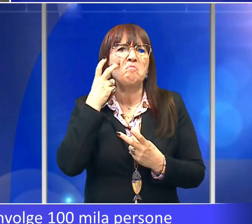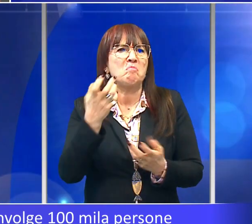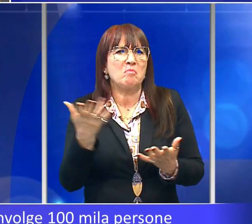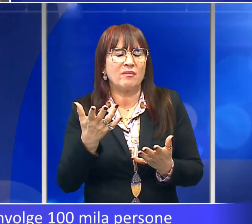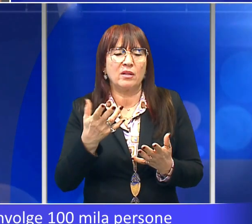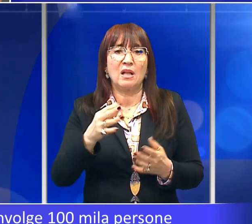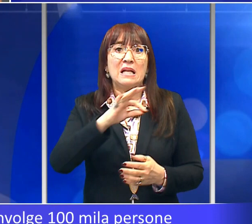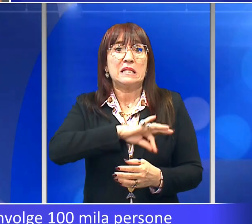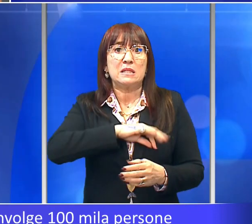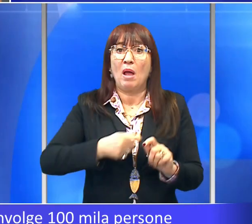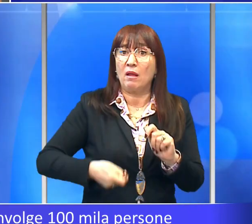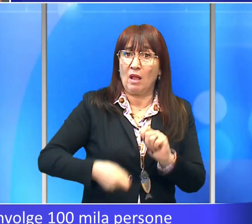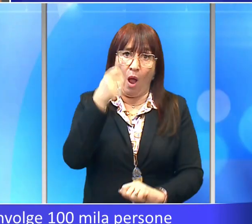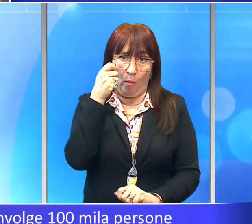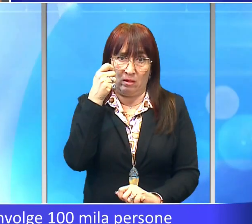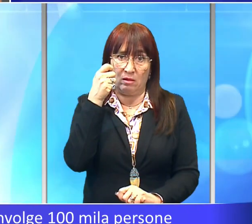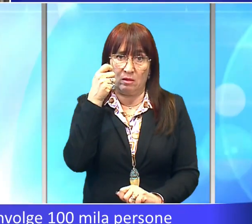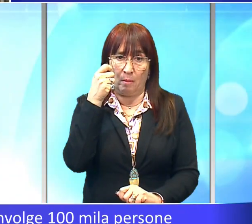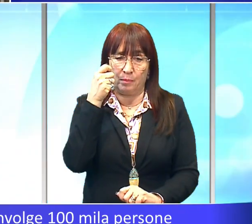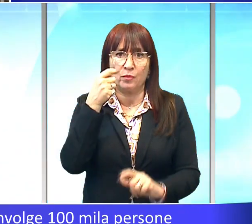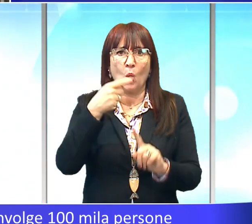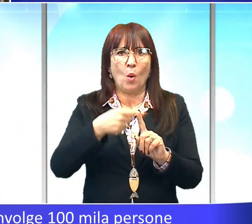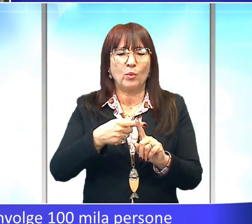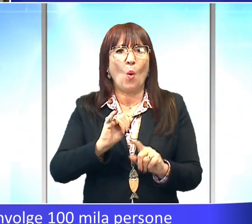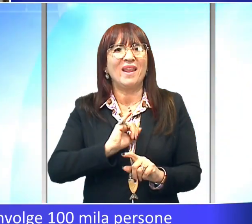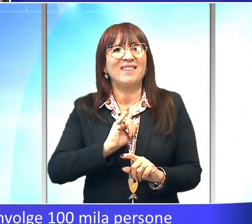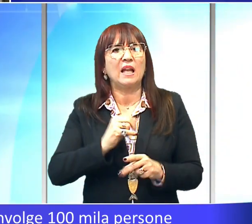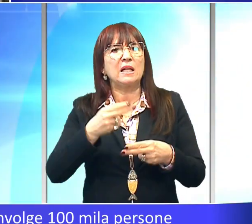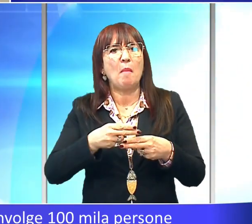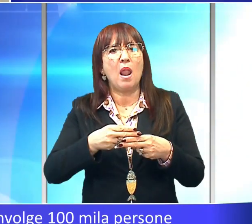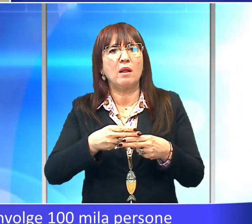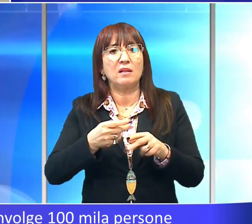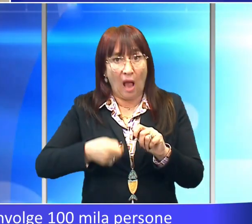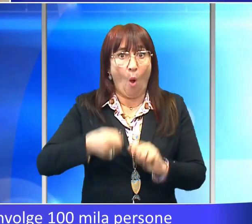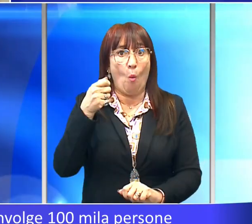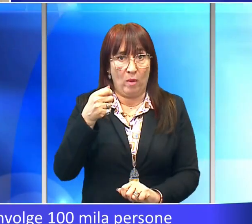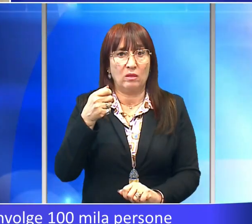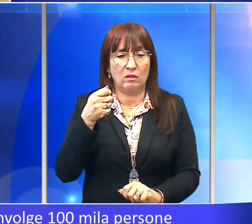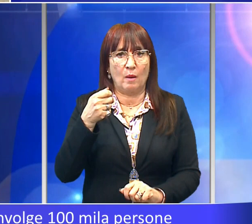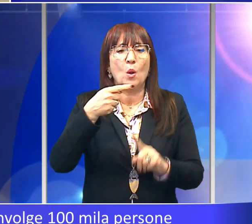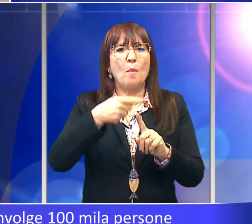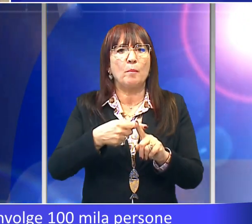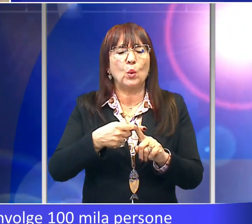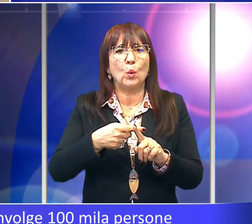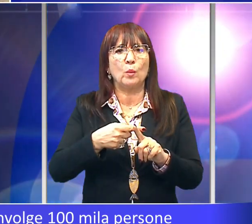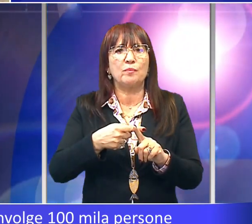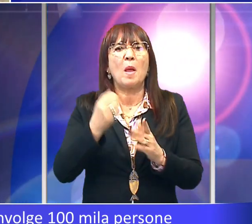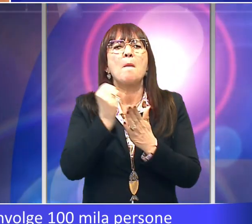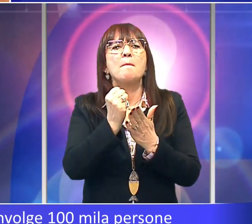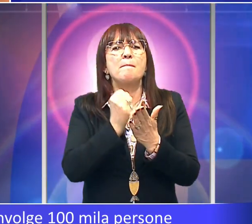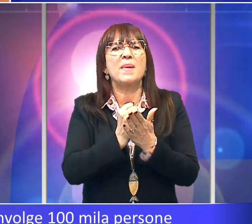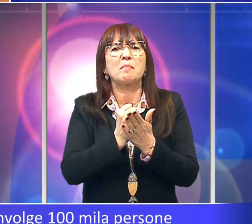degli stipendi, una indennità di malattia più alta e un preavviso più